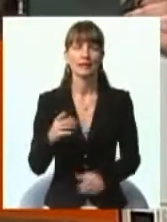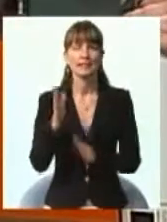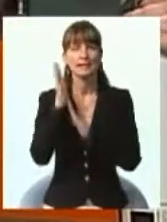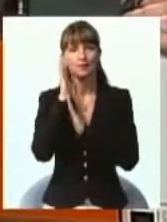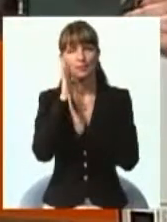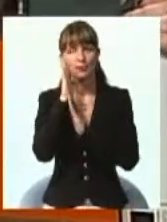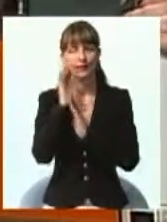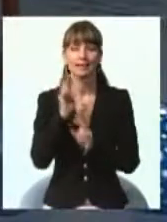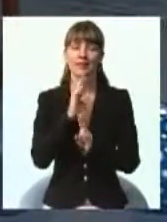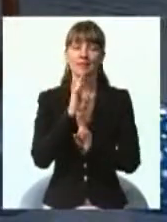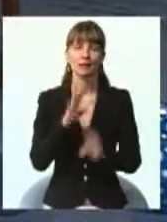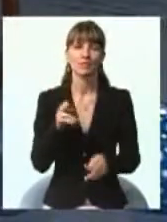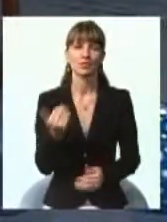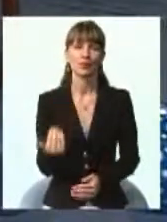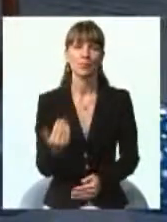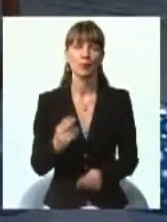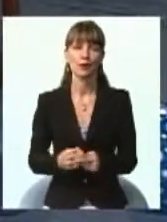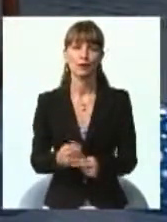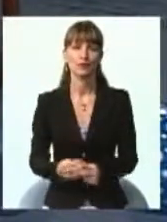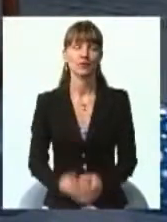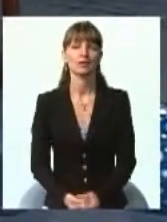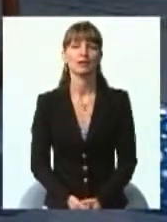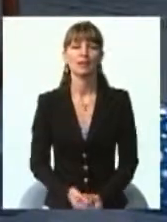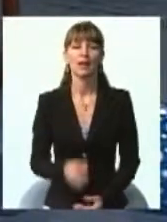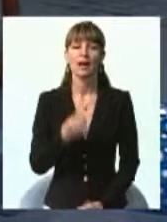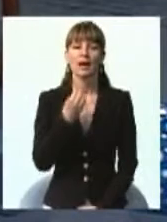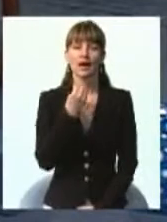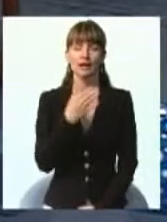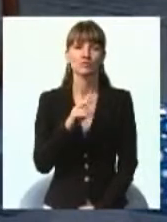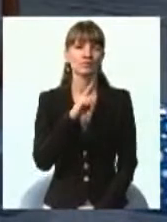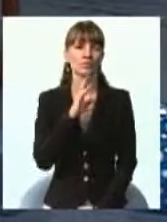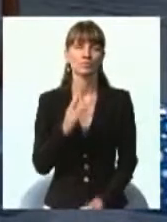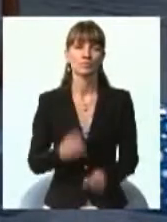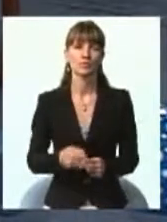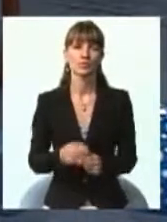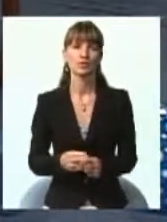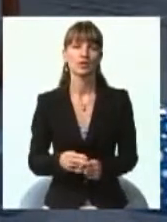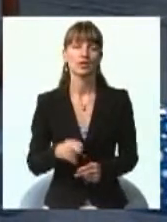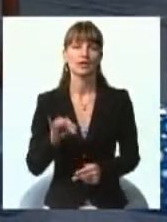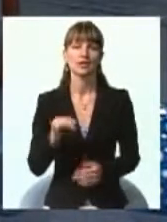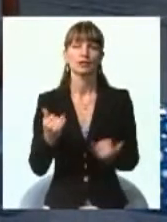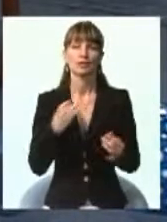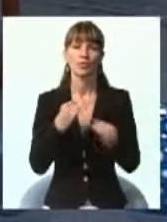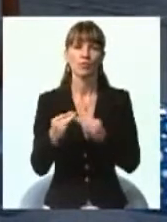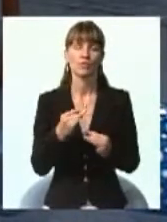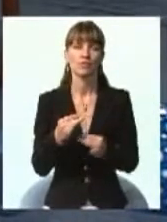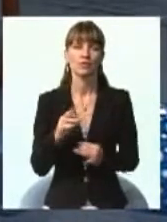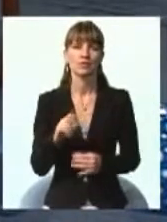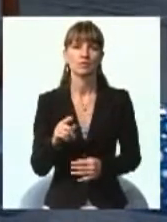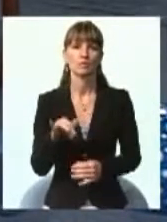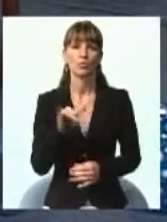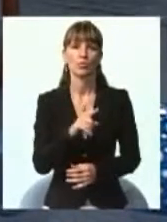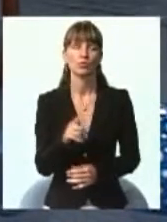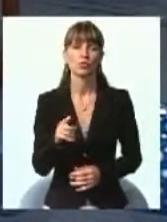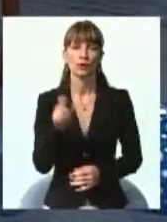спить? Не будемо йому заважати. Добре, не будемо ми йому заважати, а власне давай поговоримо, якби от у кожної